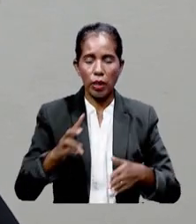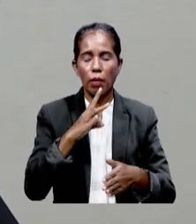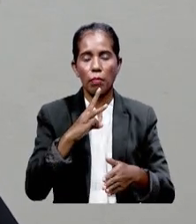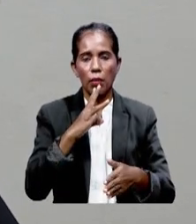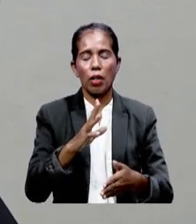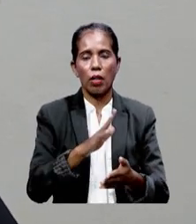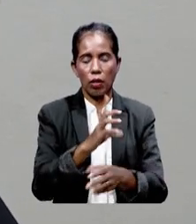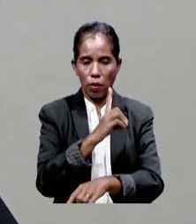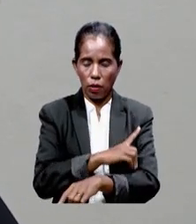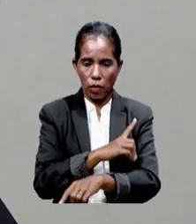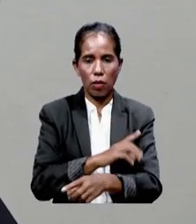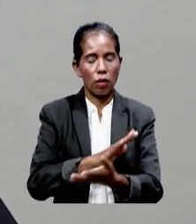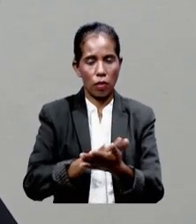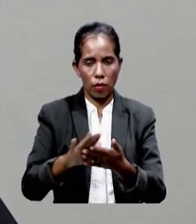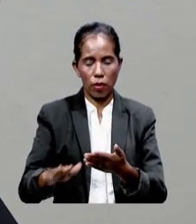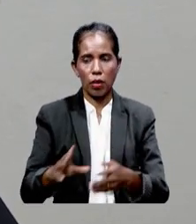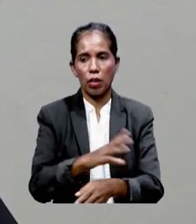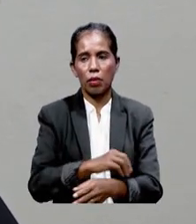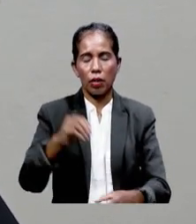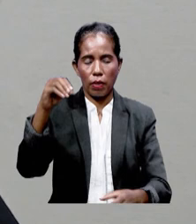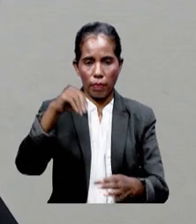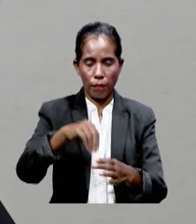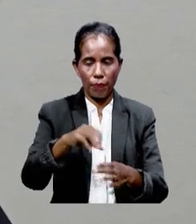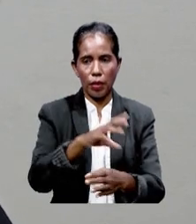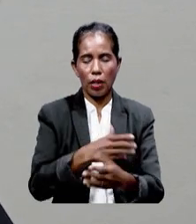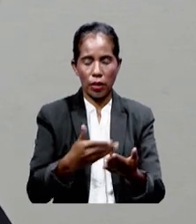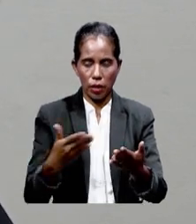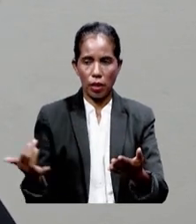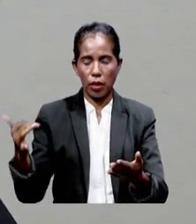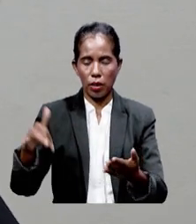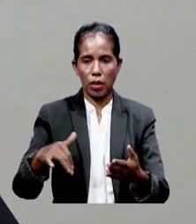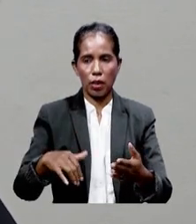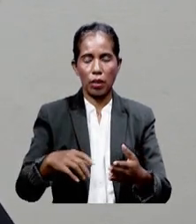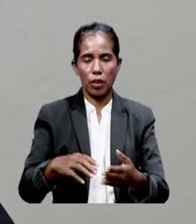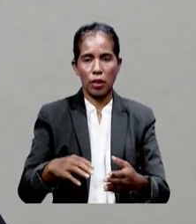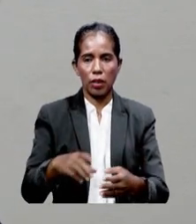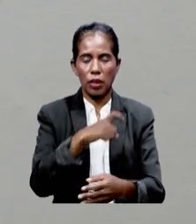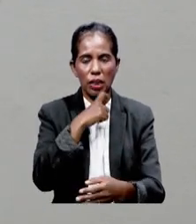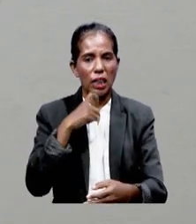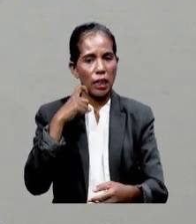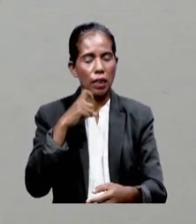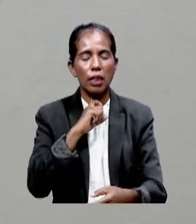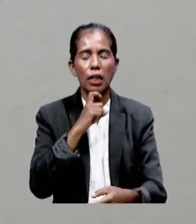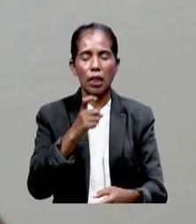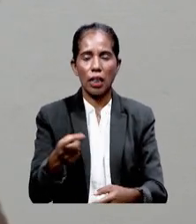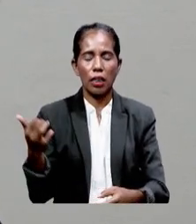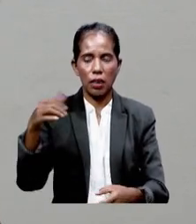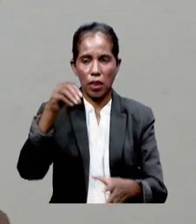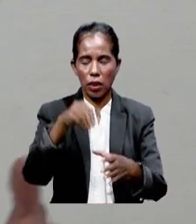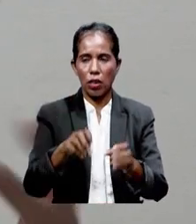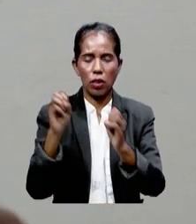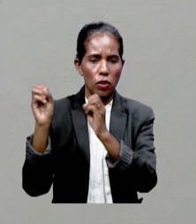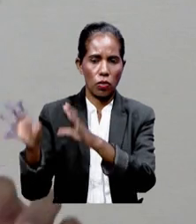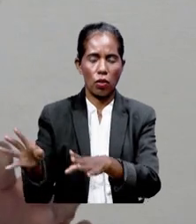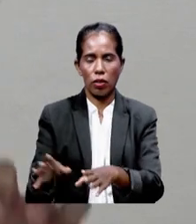loron. Depois hakoi o halot, sasan siran sa roda, kalen at, plastik sirne, halot ya. Tam sa sansir na makuan